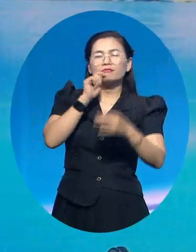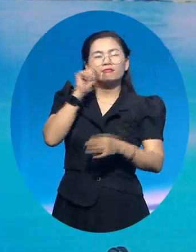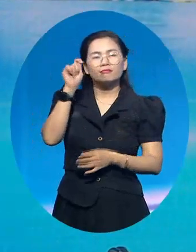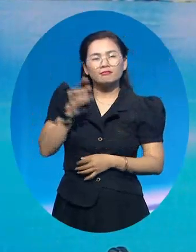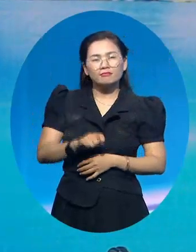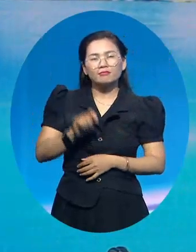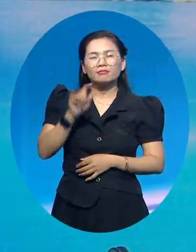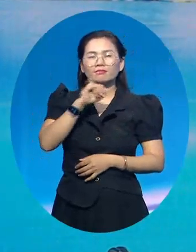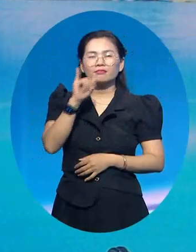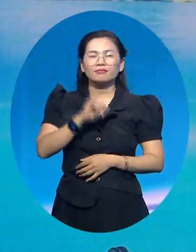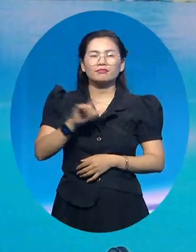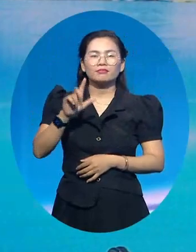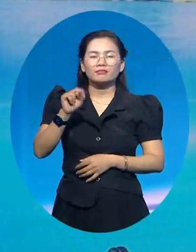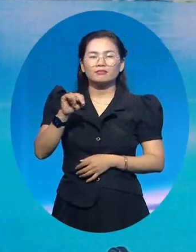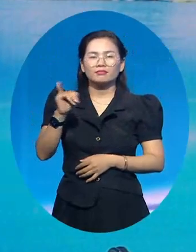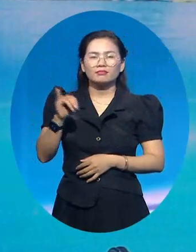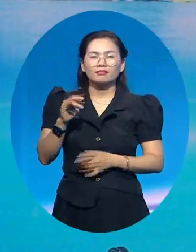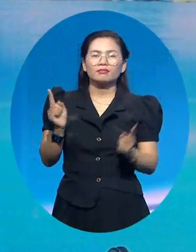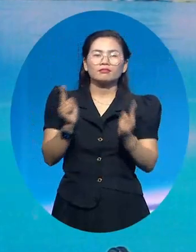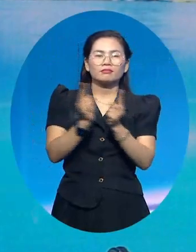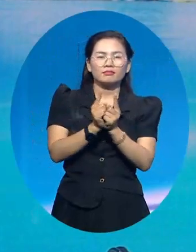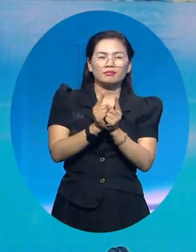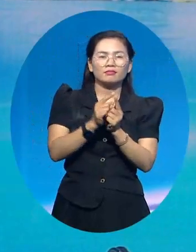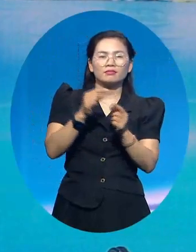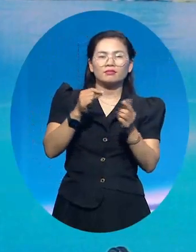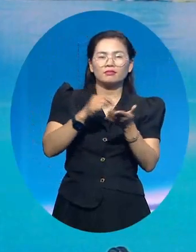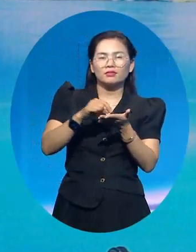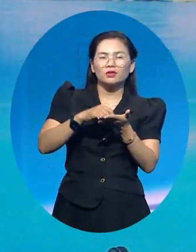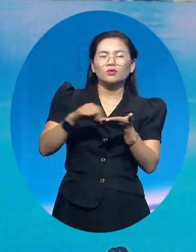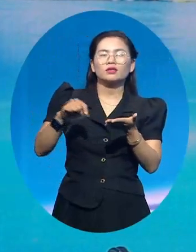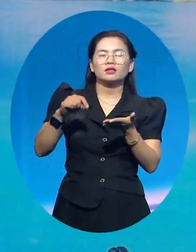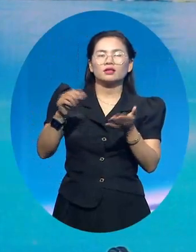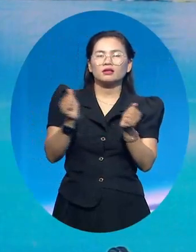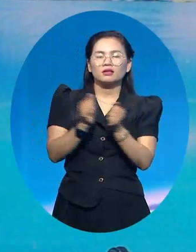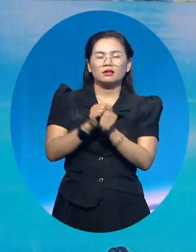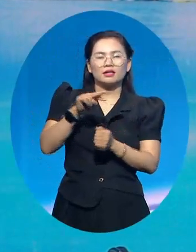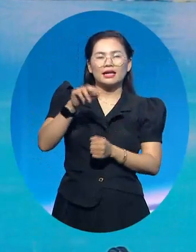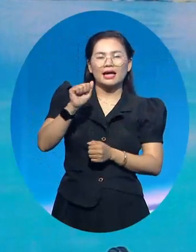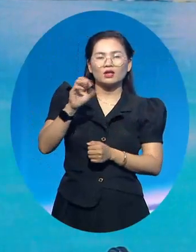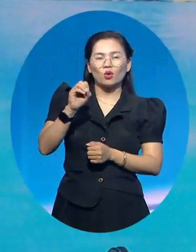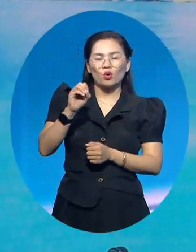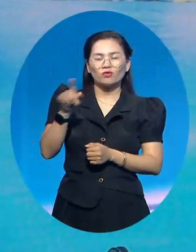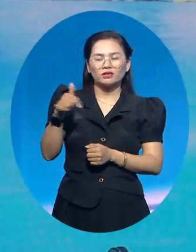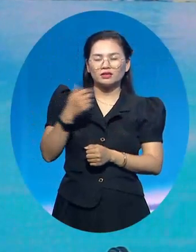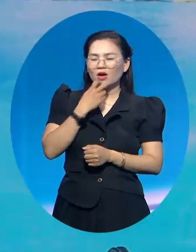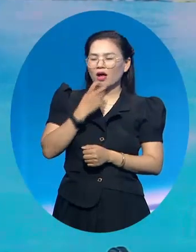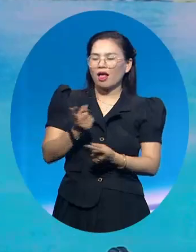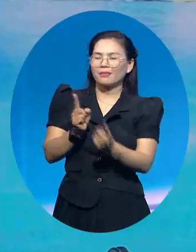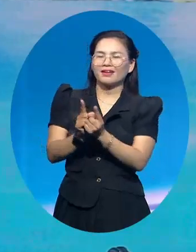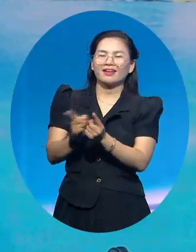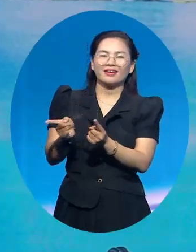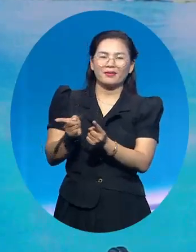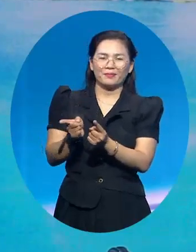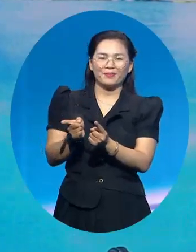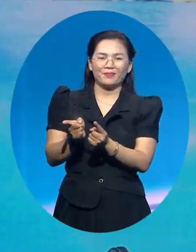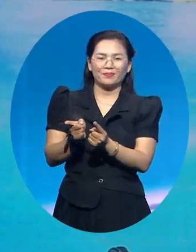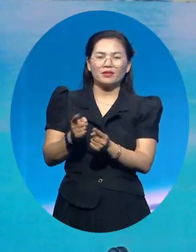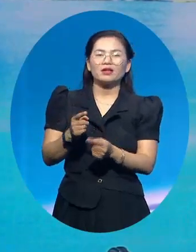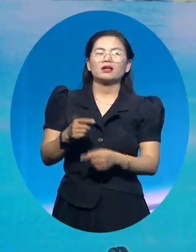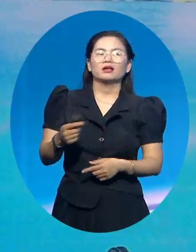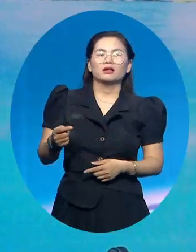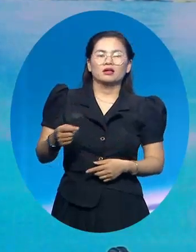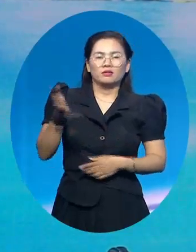Zelensky đã tiếp Tổng thống Tổng thư ký NATO Jens Stoltenberg trong chuyến thăm bất ngờ của người đứng đầu Liên minh quân sự tới thủ đô